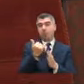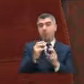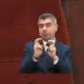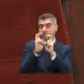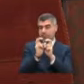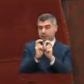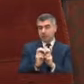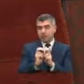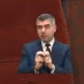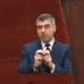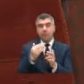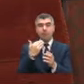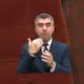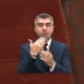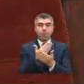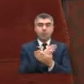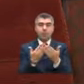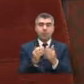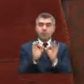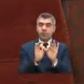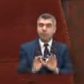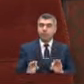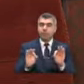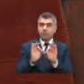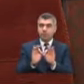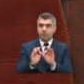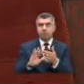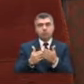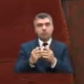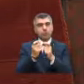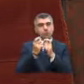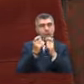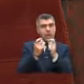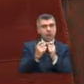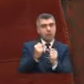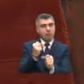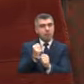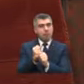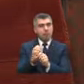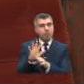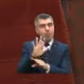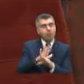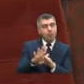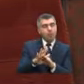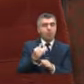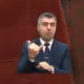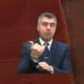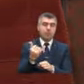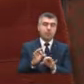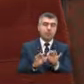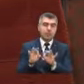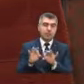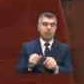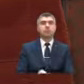الفساد ونزيدوا افتقاد المواطنين والمستثمرين ونعزوا مناخ الأعمال. هي استراتيجية مهمة جدا.